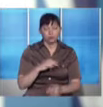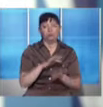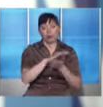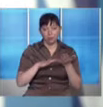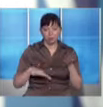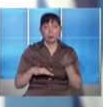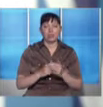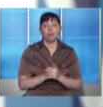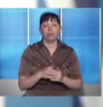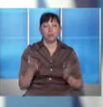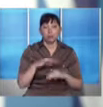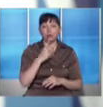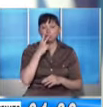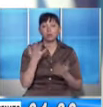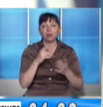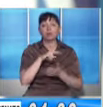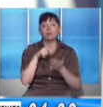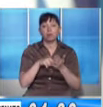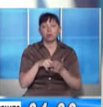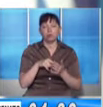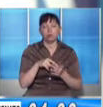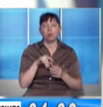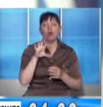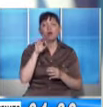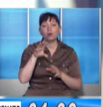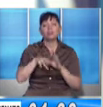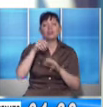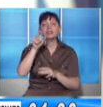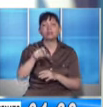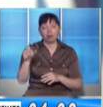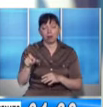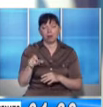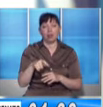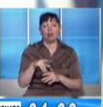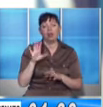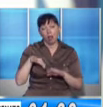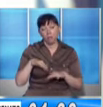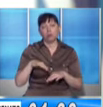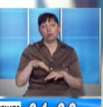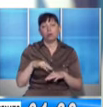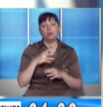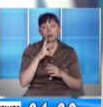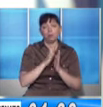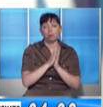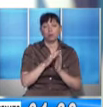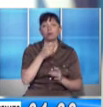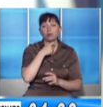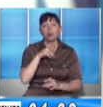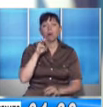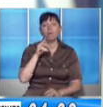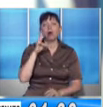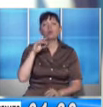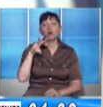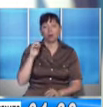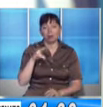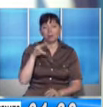Continuăm. Haideți să vedem acum întrebările de la alegători. Și după aceea o să rugăm pe domnul Manole să vină